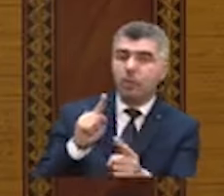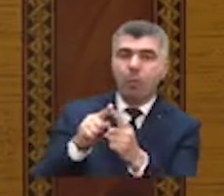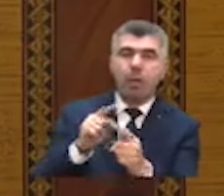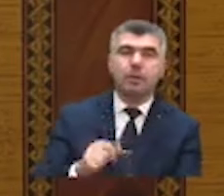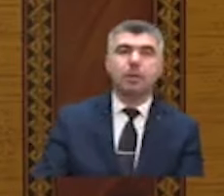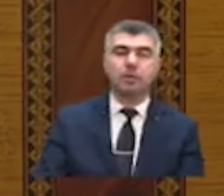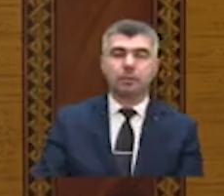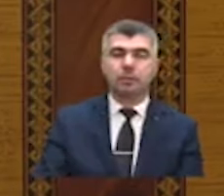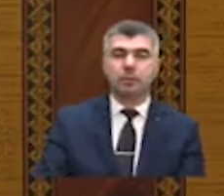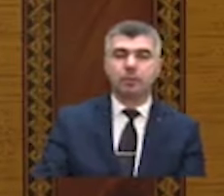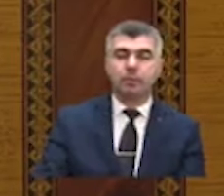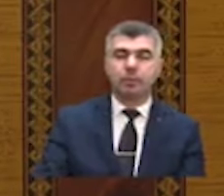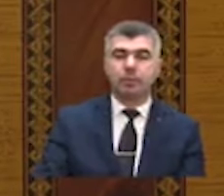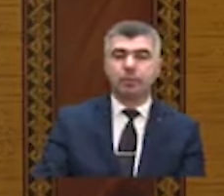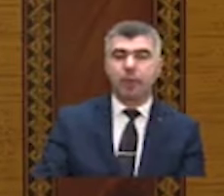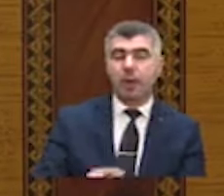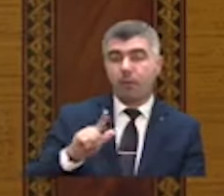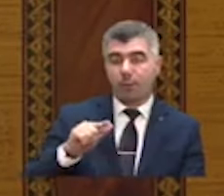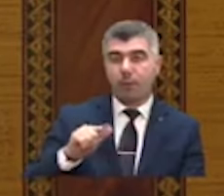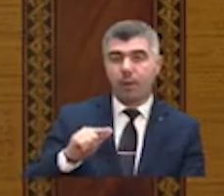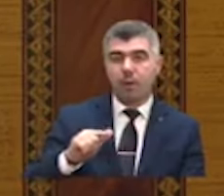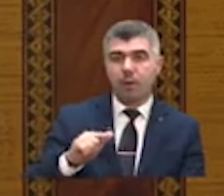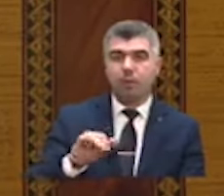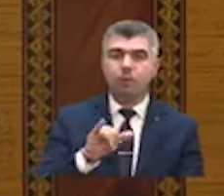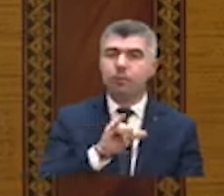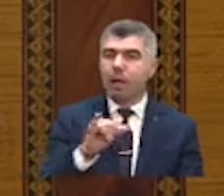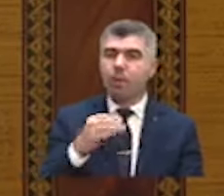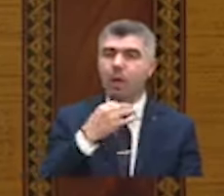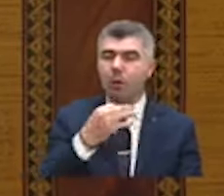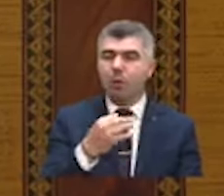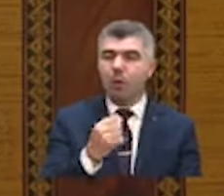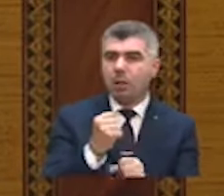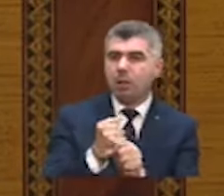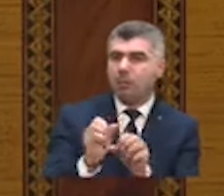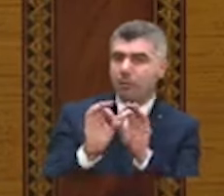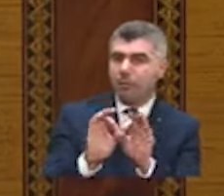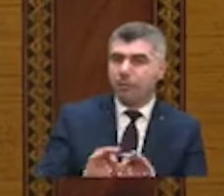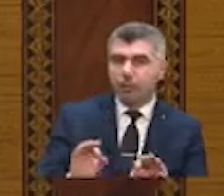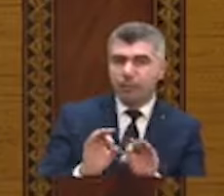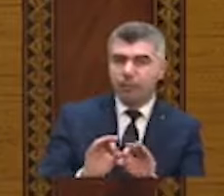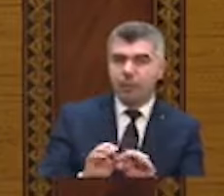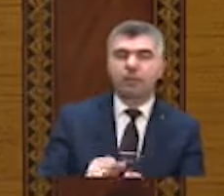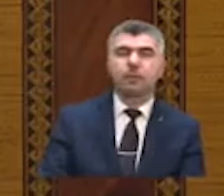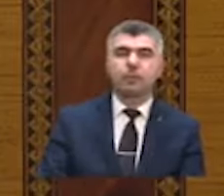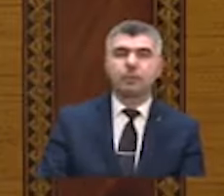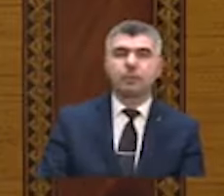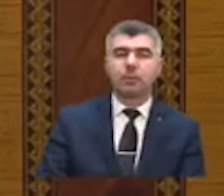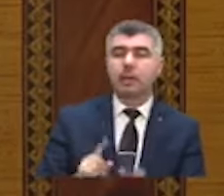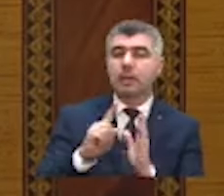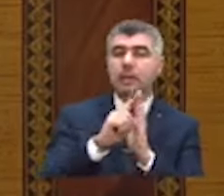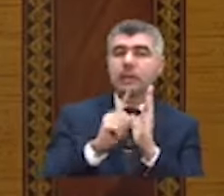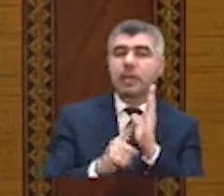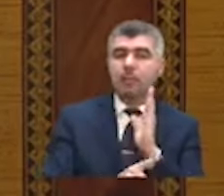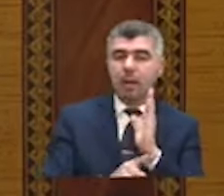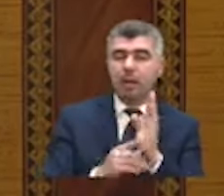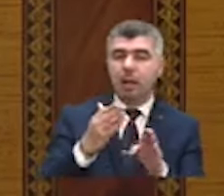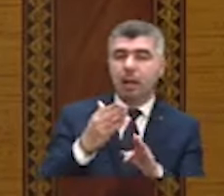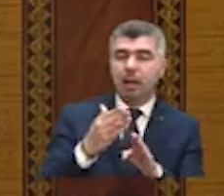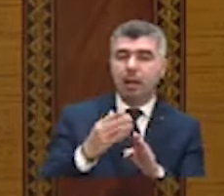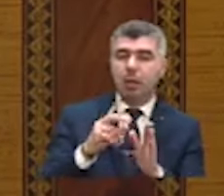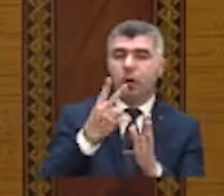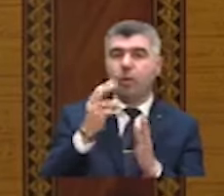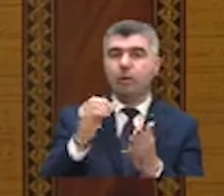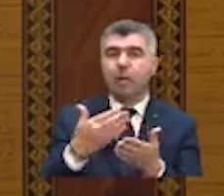الخطرات ف ما يمكنش نقولوا بانه ماكيفي ما يمكنش تقولوا بانه الاسبوع اللي فات دوزنا 20 مليار ديال